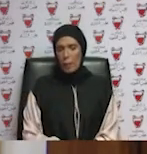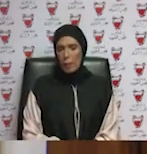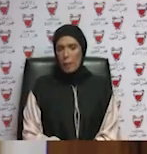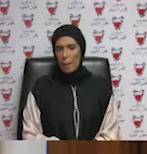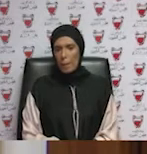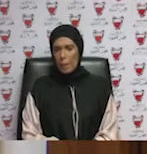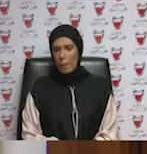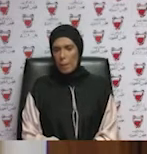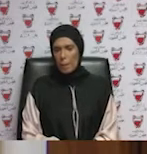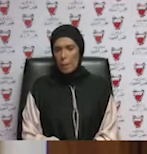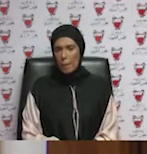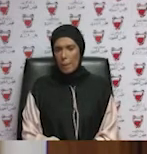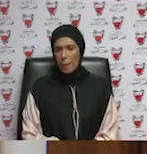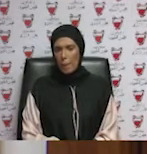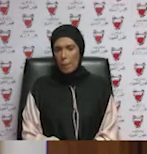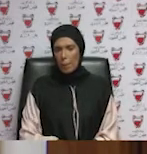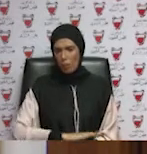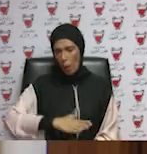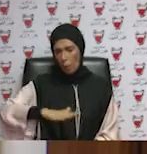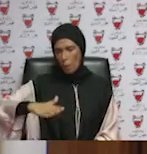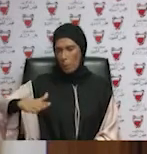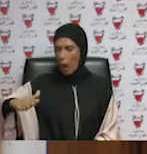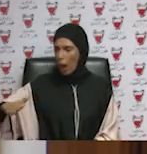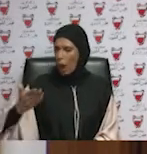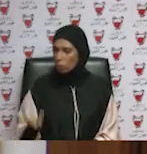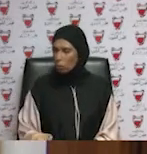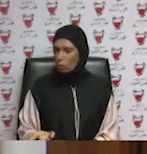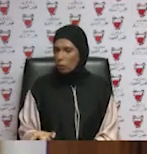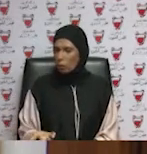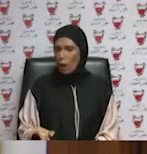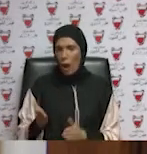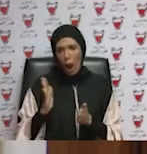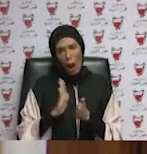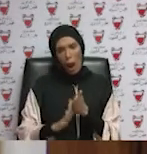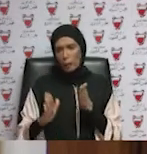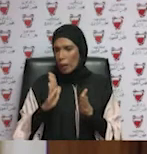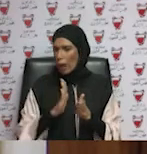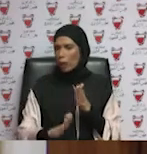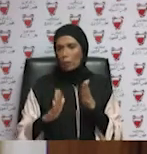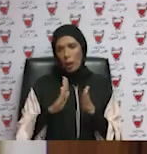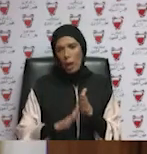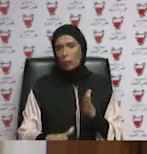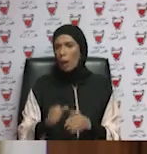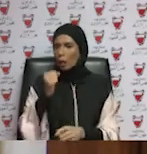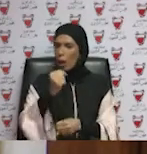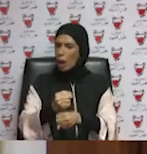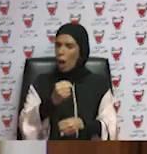وليس على البر، نشاط ممكن أن يؤدي إلى العياذ بالله عواقب وخيمة